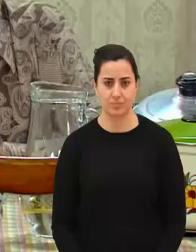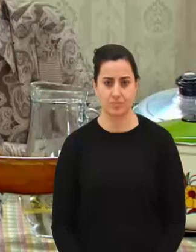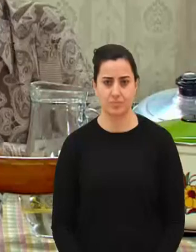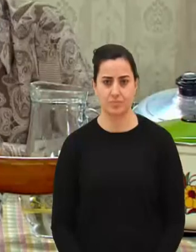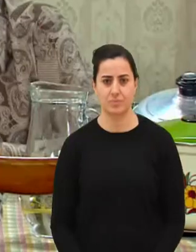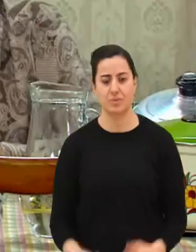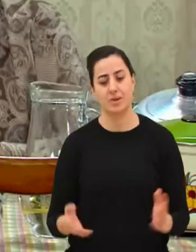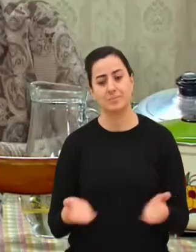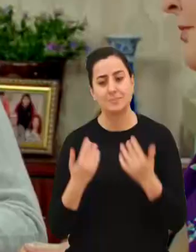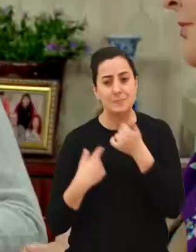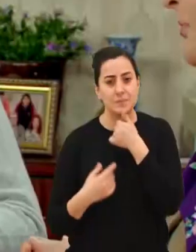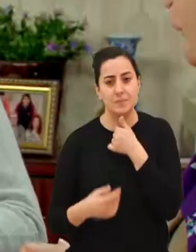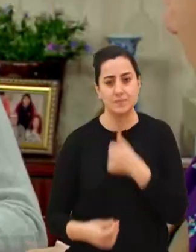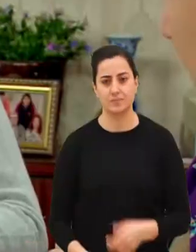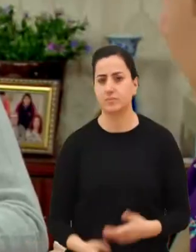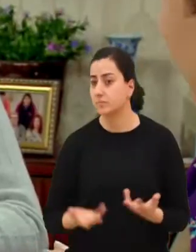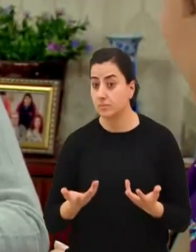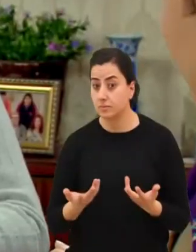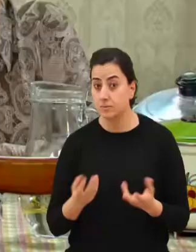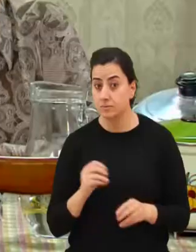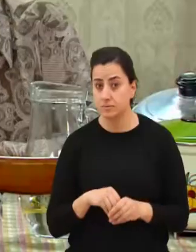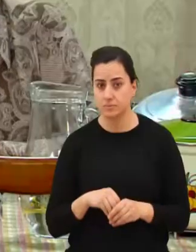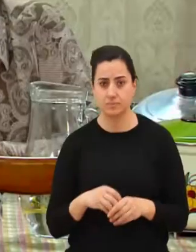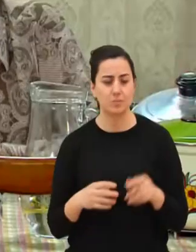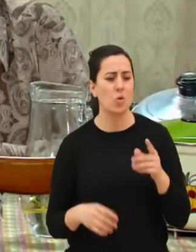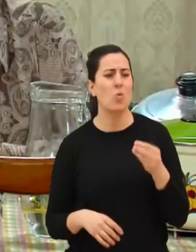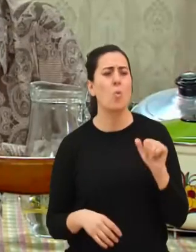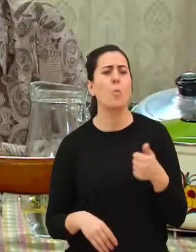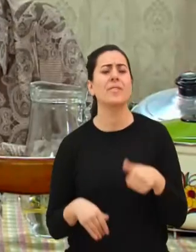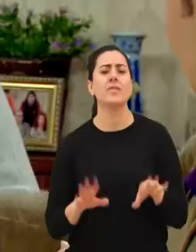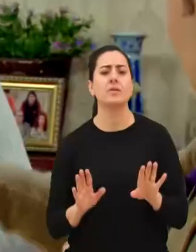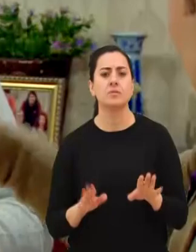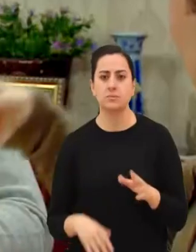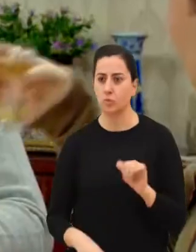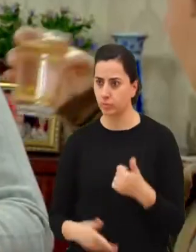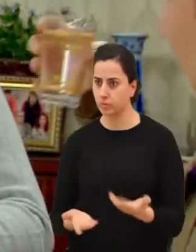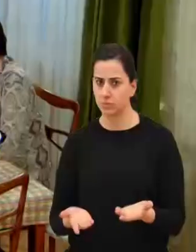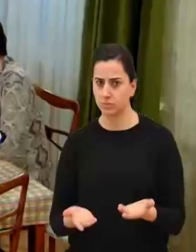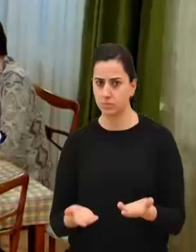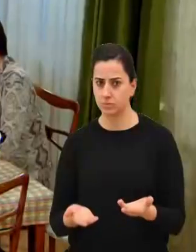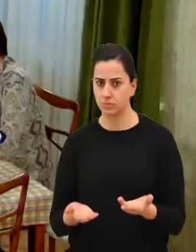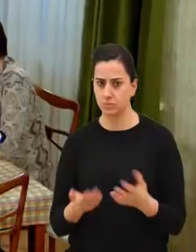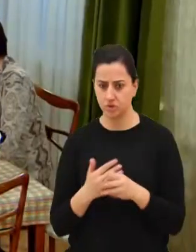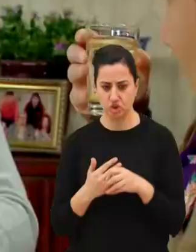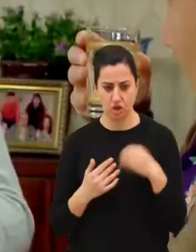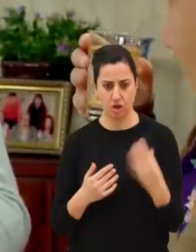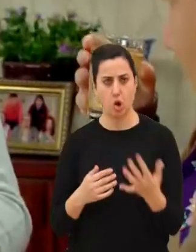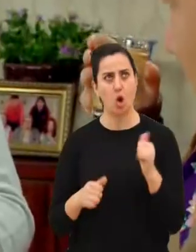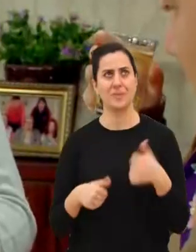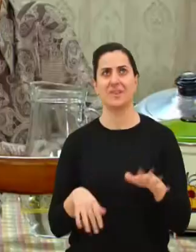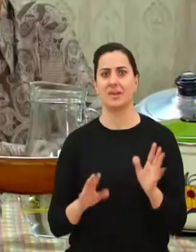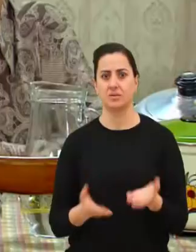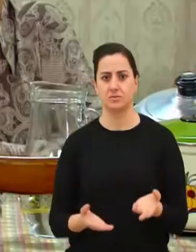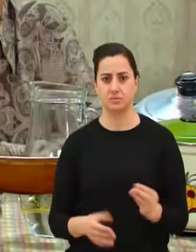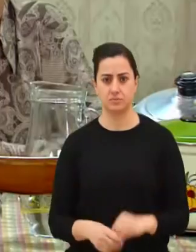Öyle bir şey oldu işte ama. Nasıl? Önemli bir şey değil. Nasıl önemli değil ya? Nasıl önemli